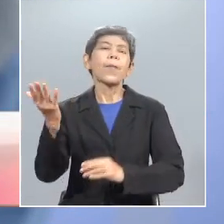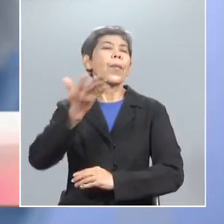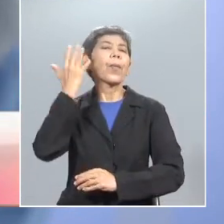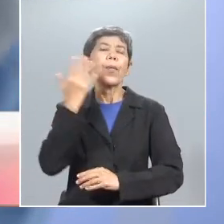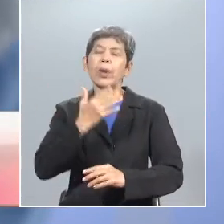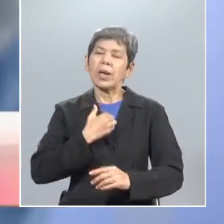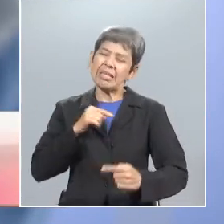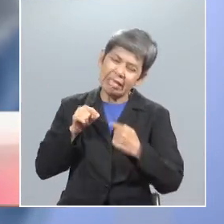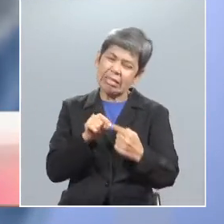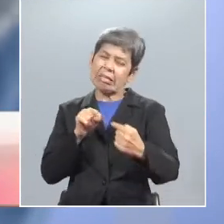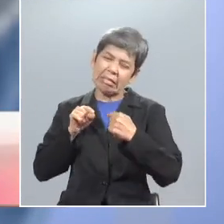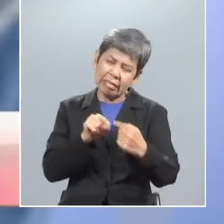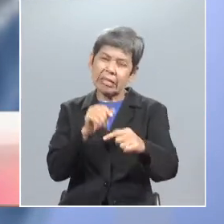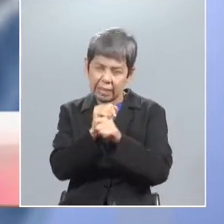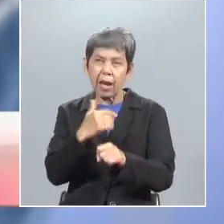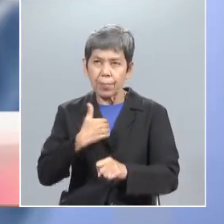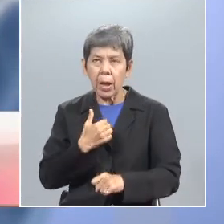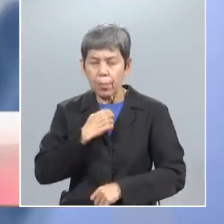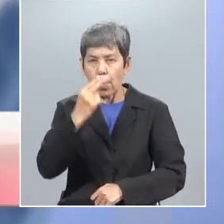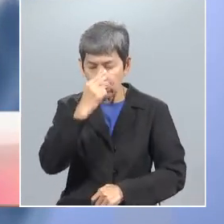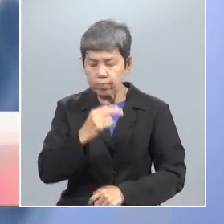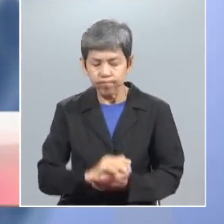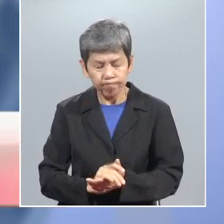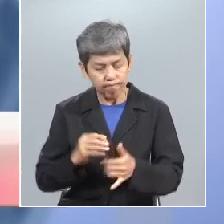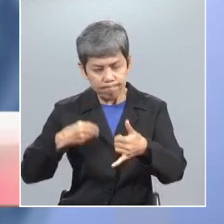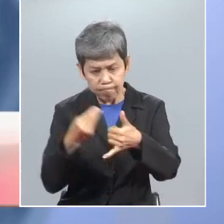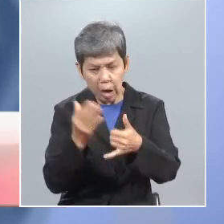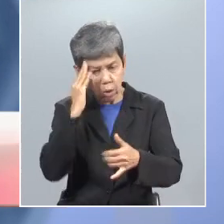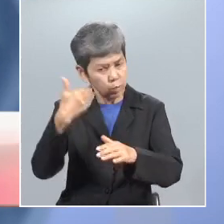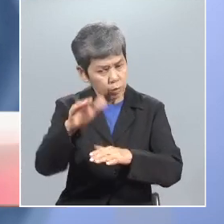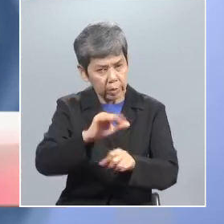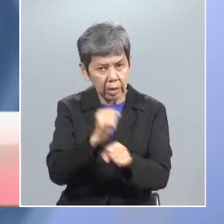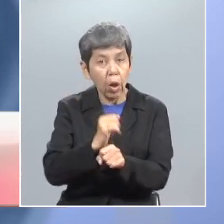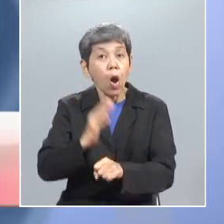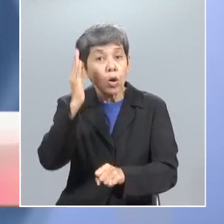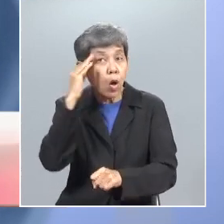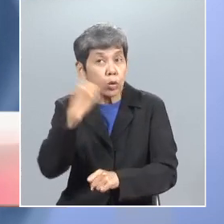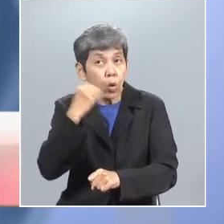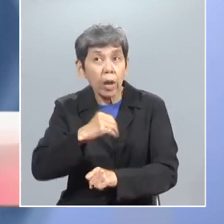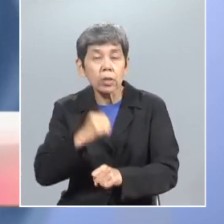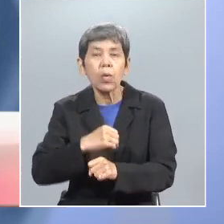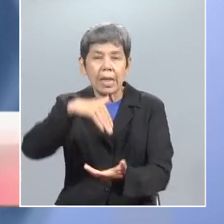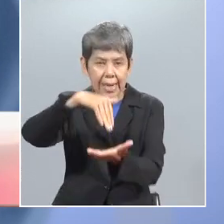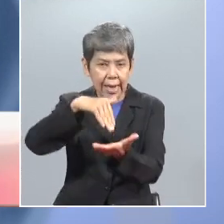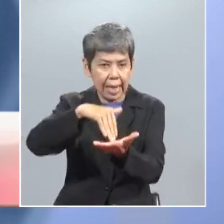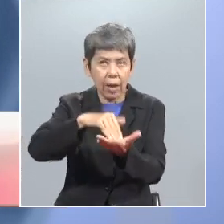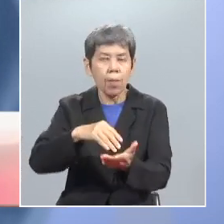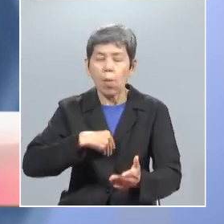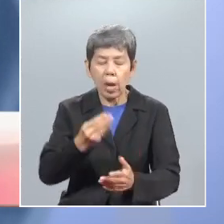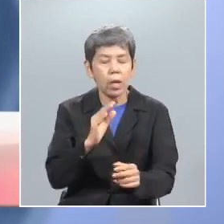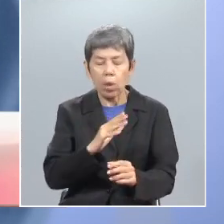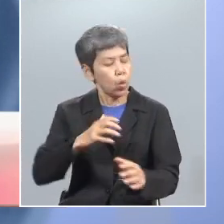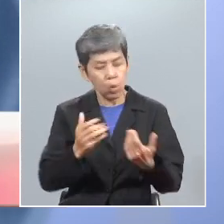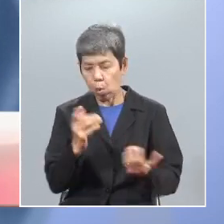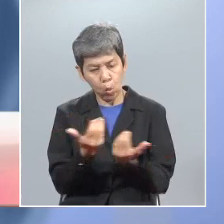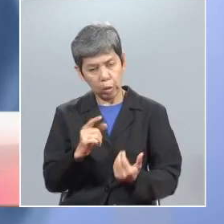ถียงน่าดูเลยซึ่งมาตรการนี้ผมก็จะไม่ให้เขาเนี่ยนอนข้างนอกพื้นที่ที่เขานอนทุกวันเป็นพื้นที่ส่วนกลางผมก็จะยังไงก็ต้องให้ลูกเขาจัด